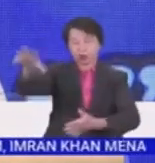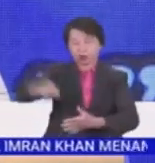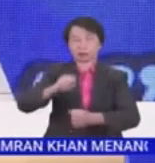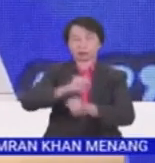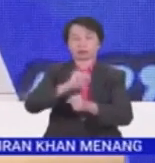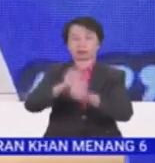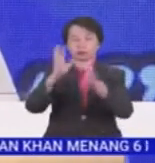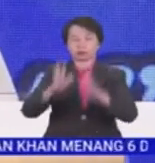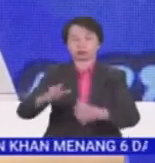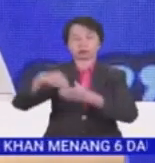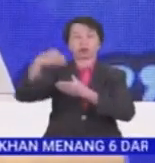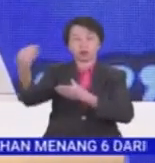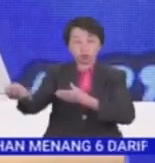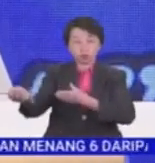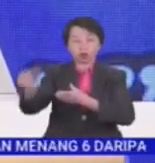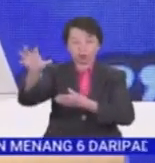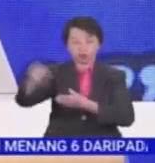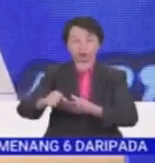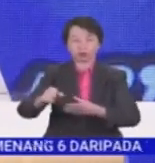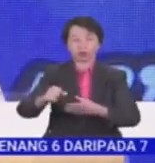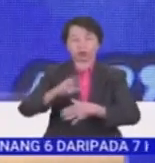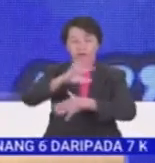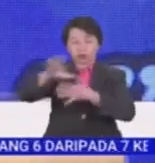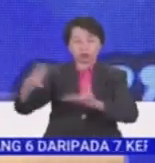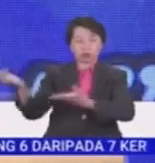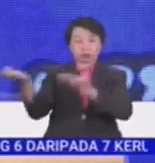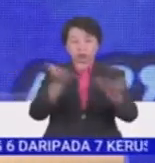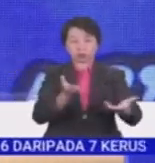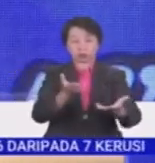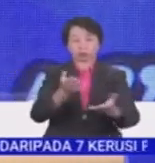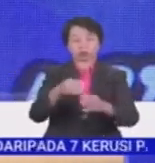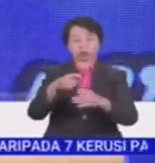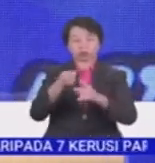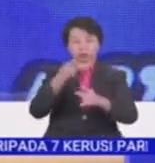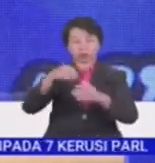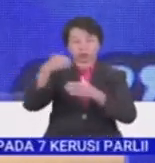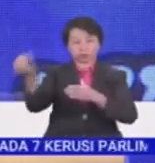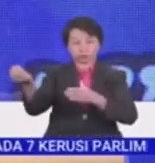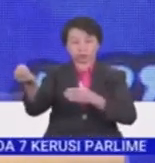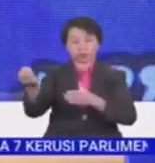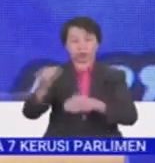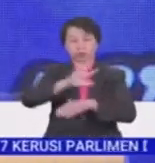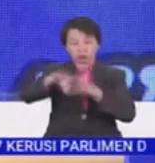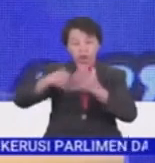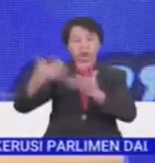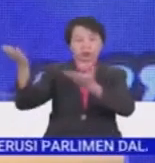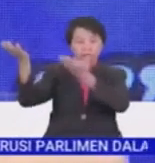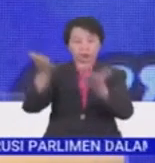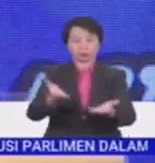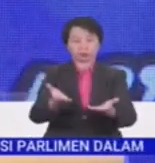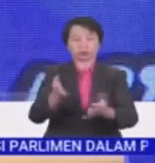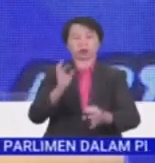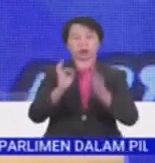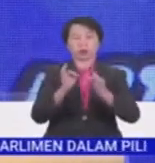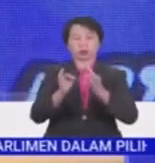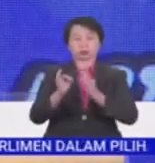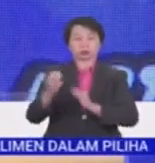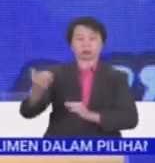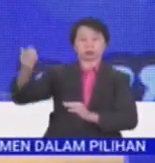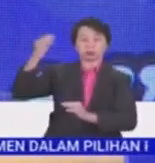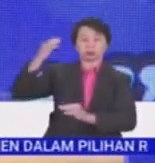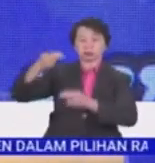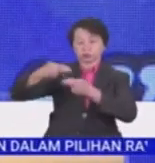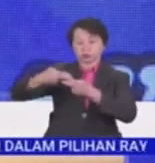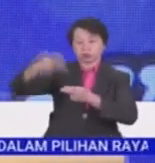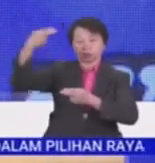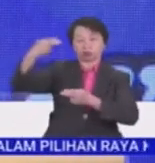asing. Setengah tu semua nak bawa pekerja daripada luar. Daripada luar semua nak bawa. Kalau dulu hotel